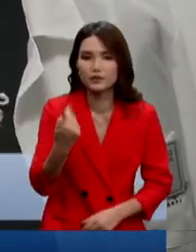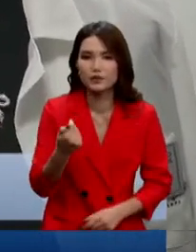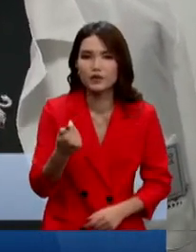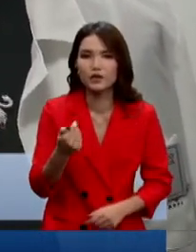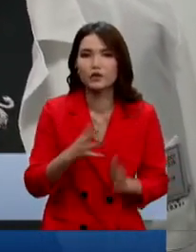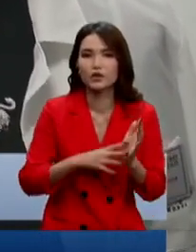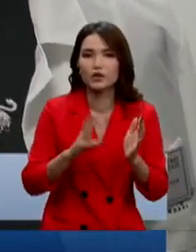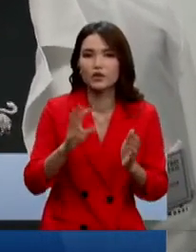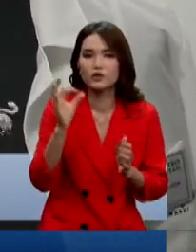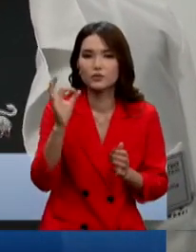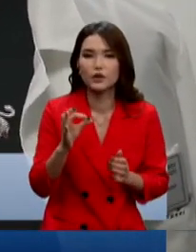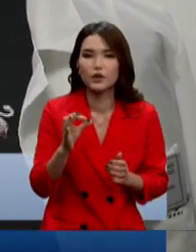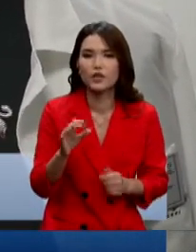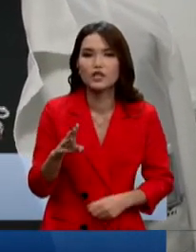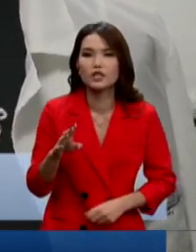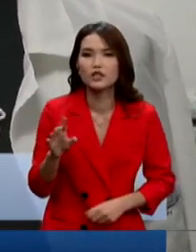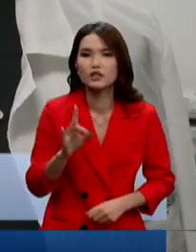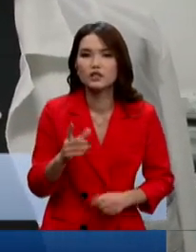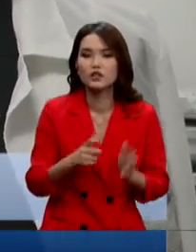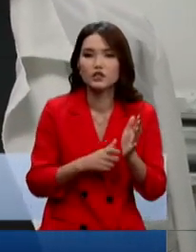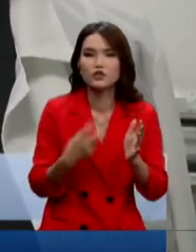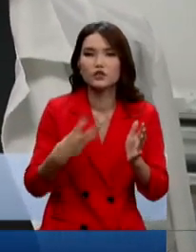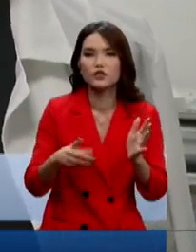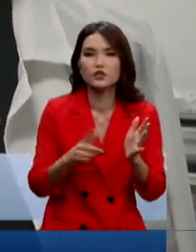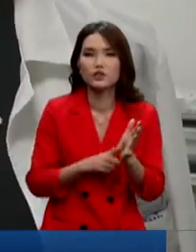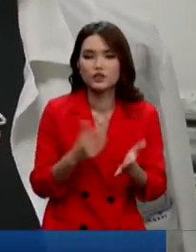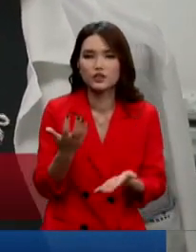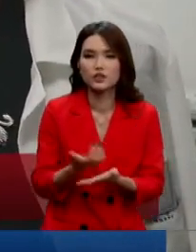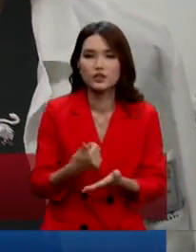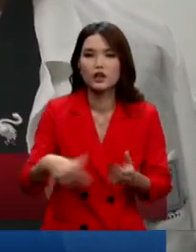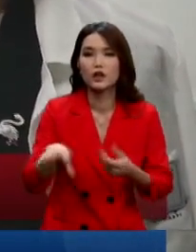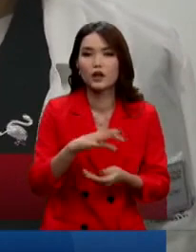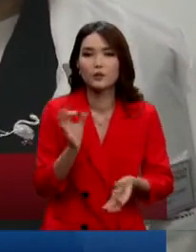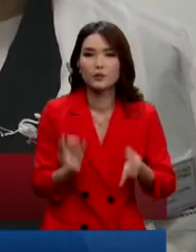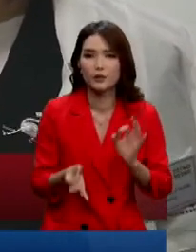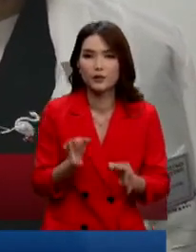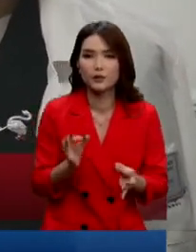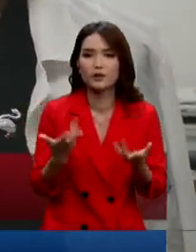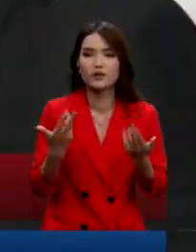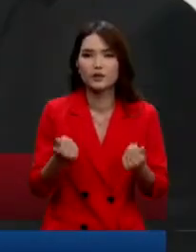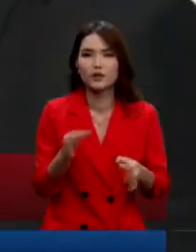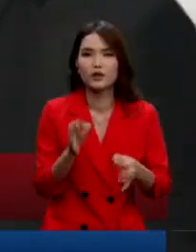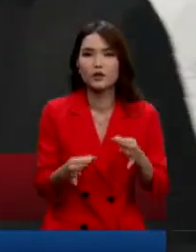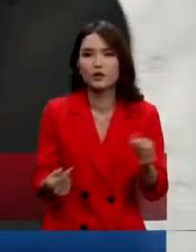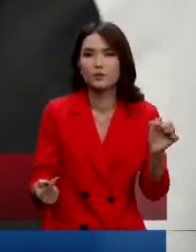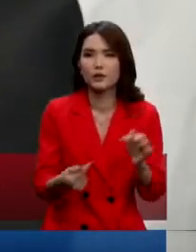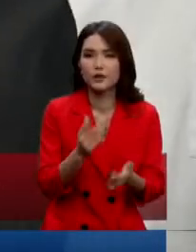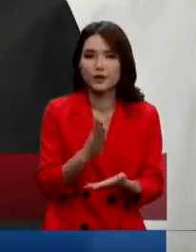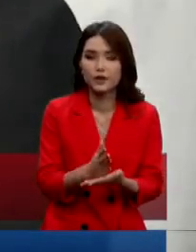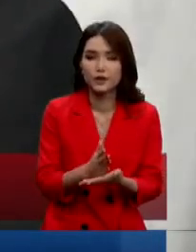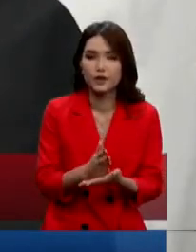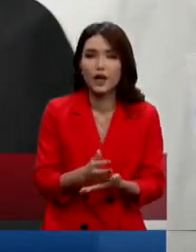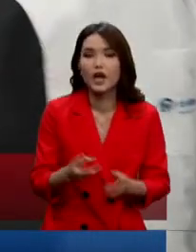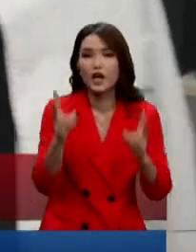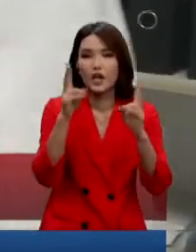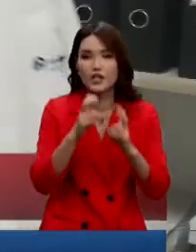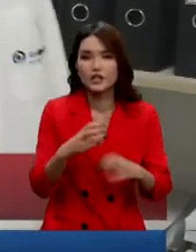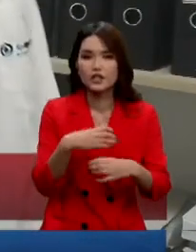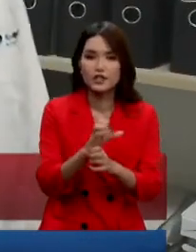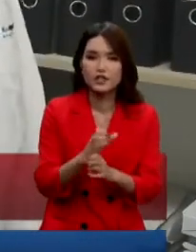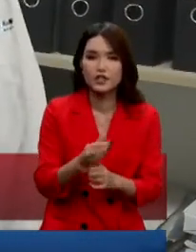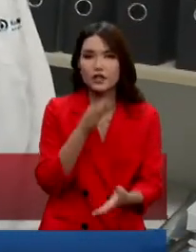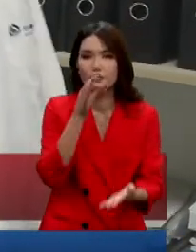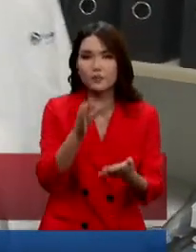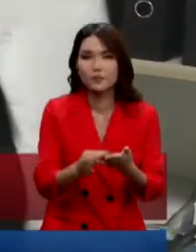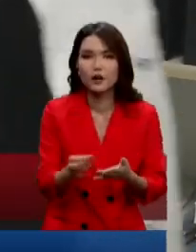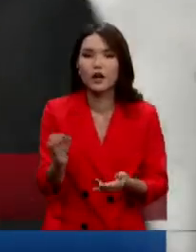болды, тығыздығы 737,6. Барлығы нормаға сай ғой. Иә, нормаға сай. Зертханалық сынақтың хаттамасы